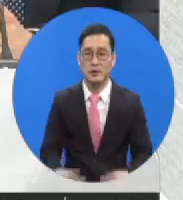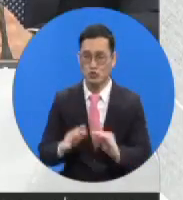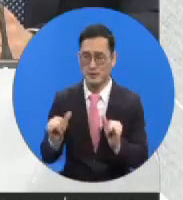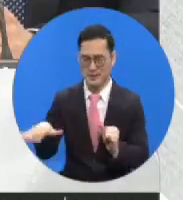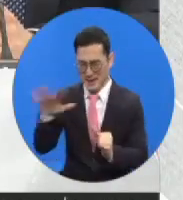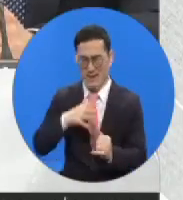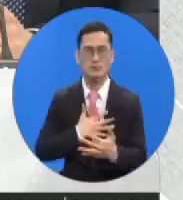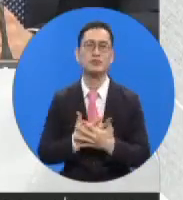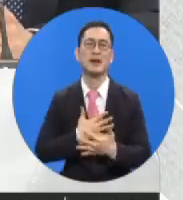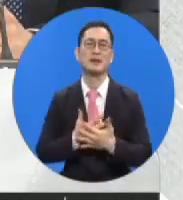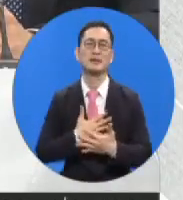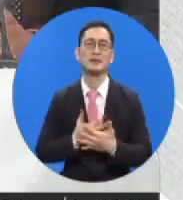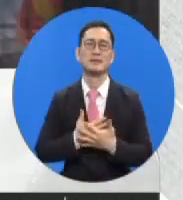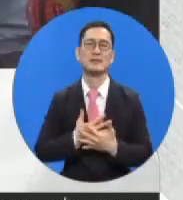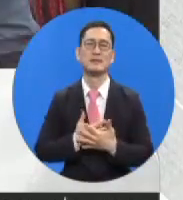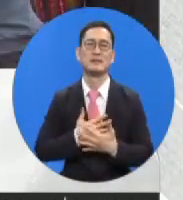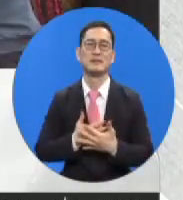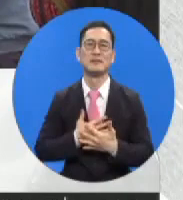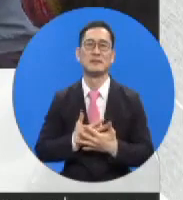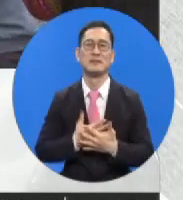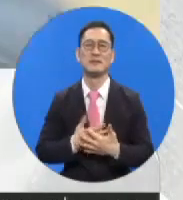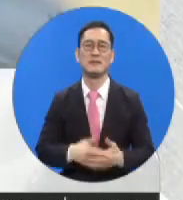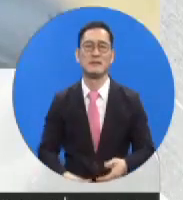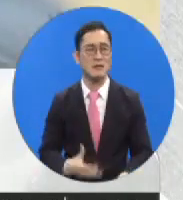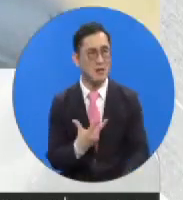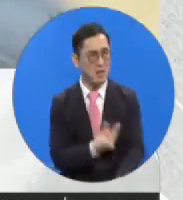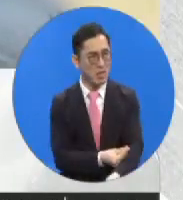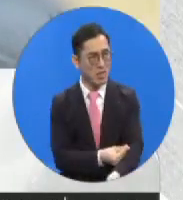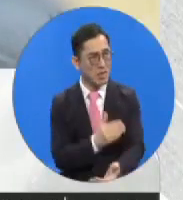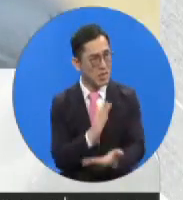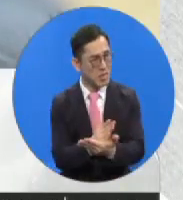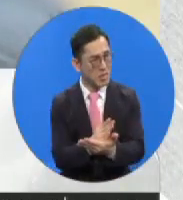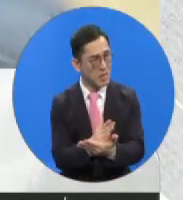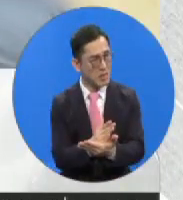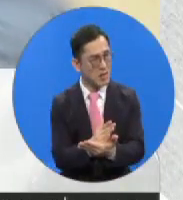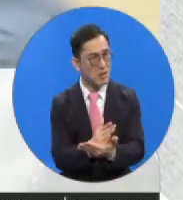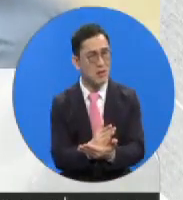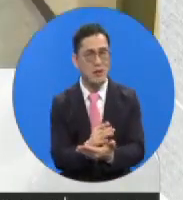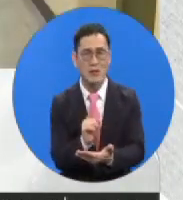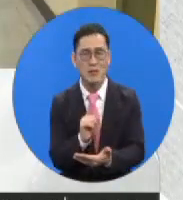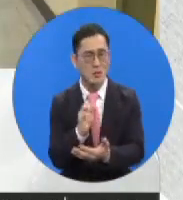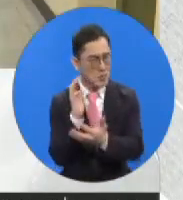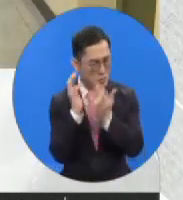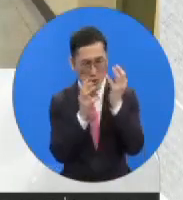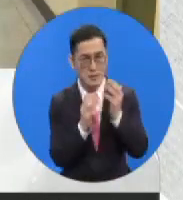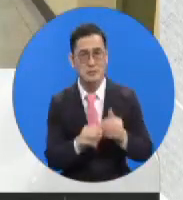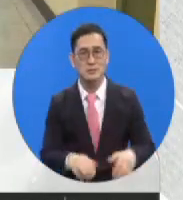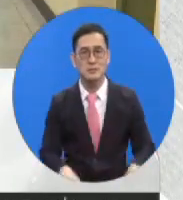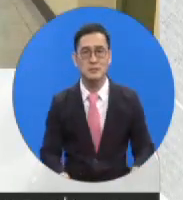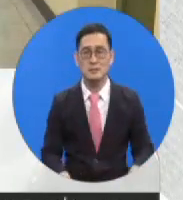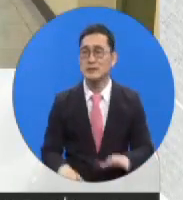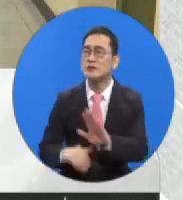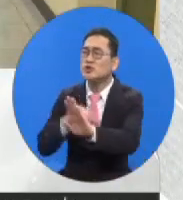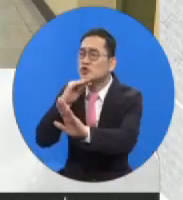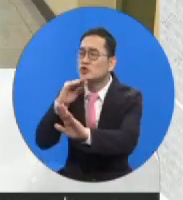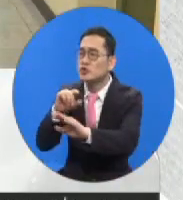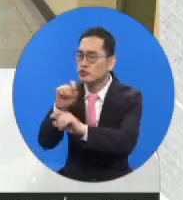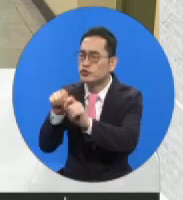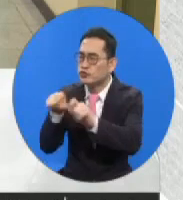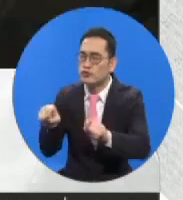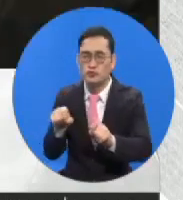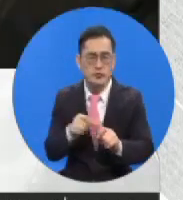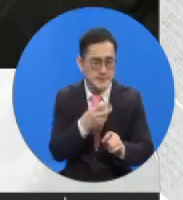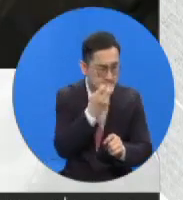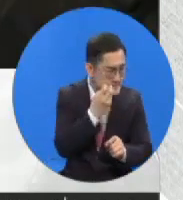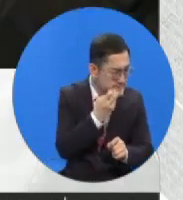있고 여기서 백신을 맞아야 되는지 안 맞아야 되는지 혼란이 있고 여기에 대한 인간관계가 명확치 않다면 신속하게 1주에서 2주 정도라도